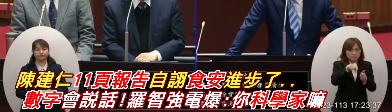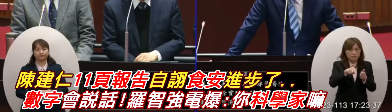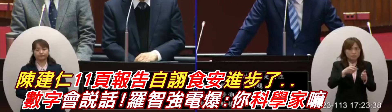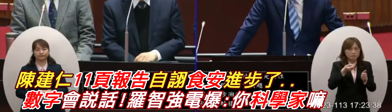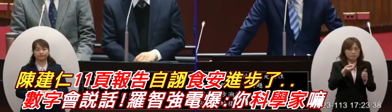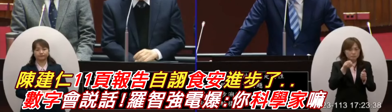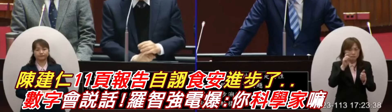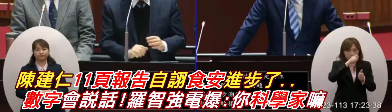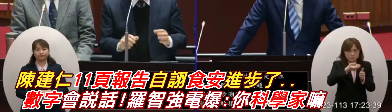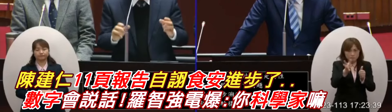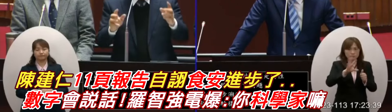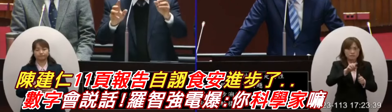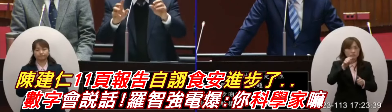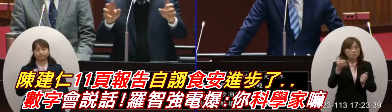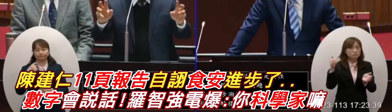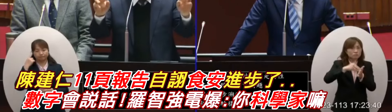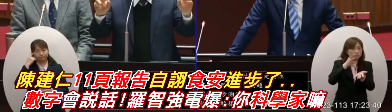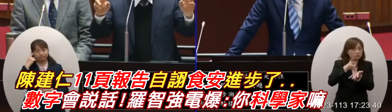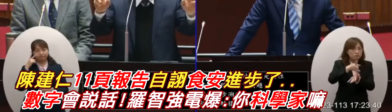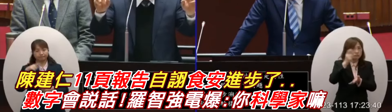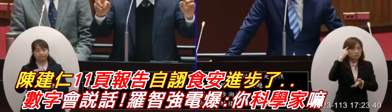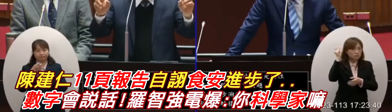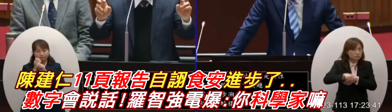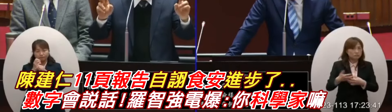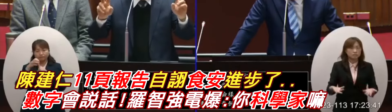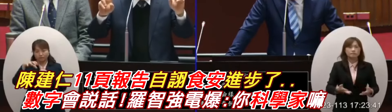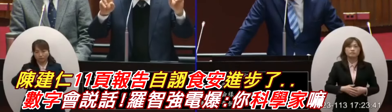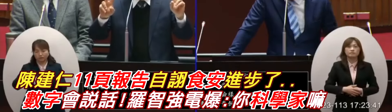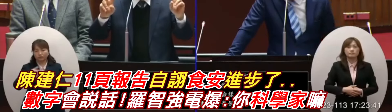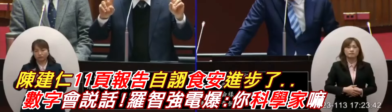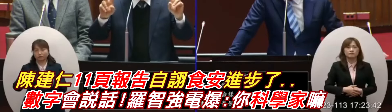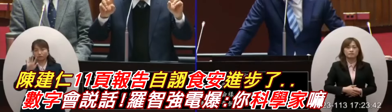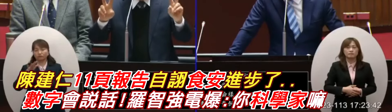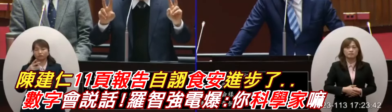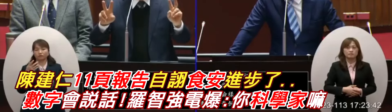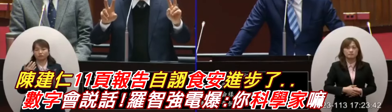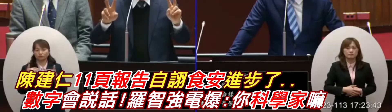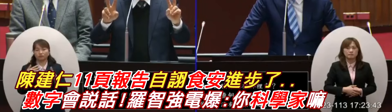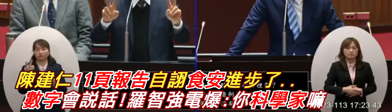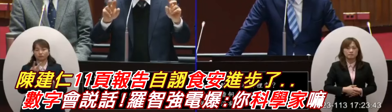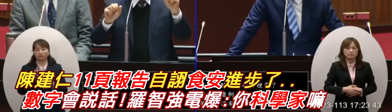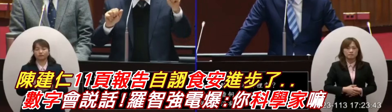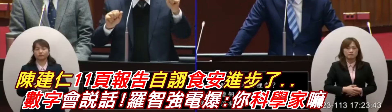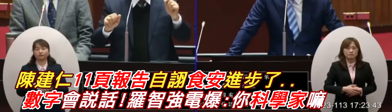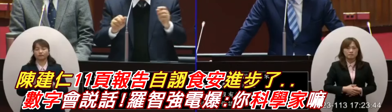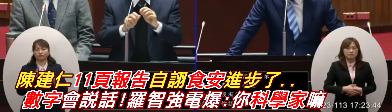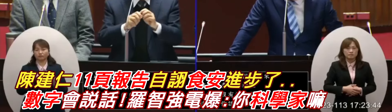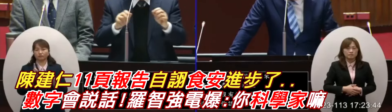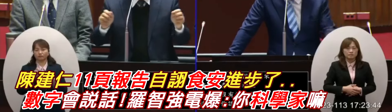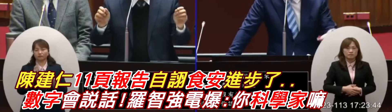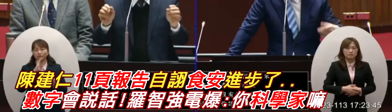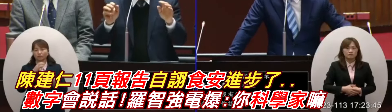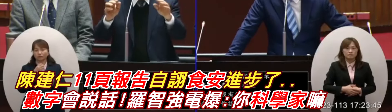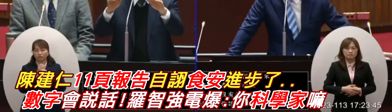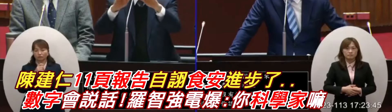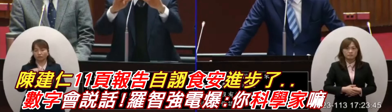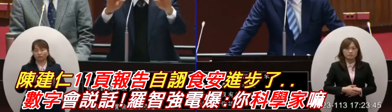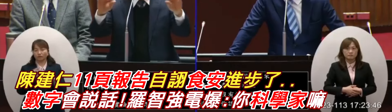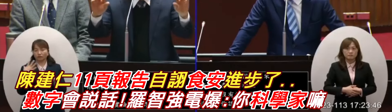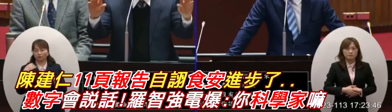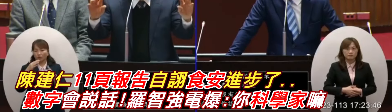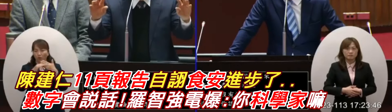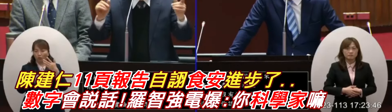同啊？ 我想这个实验室的问题有两个 component 哈，一个是实验室本身